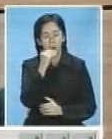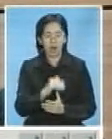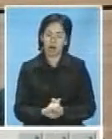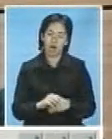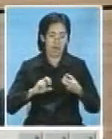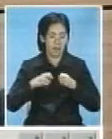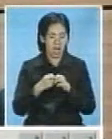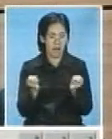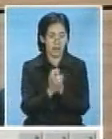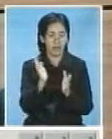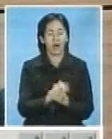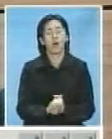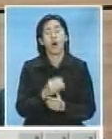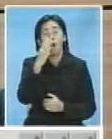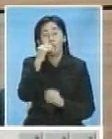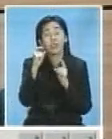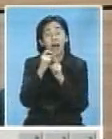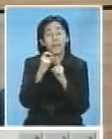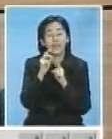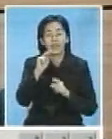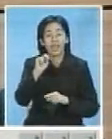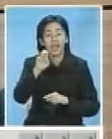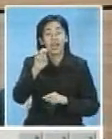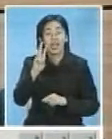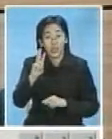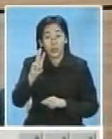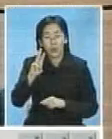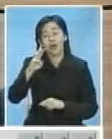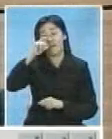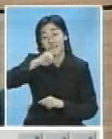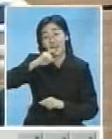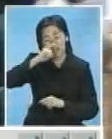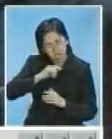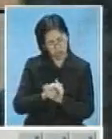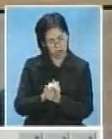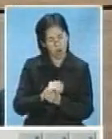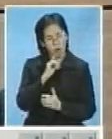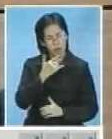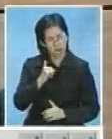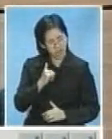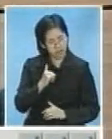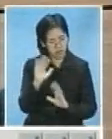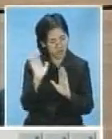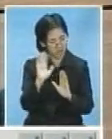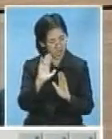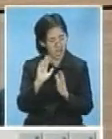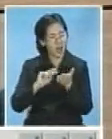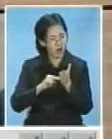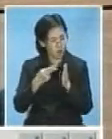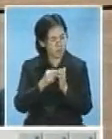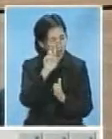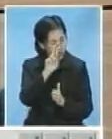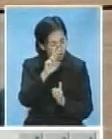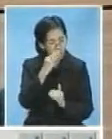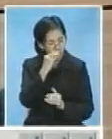นะคะนิวไทยแลนด์เนี่ยที่พูดกันอยู่เนี่ยแล้วบอกว่าพูดเล่นมันมีความหมายที่มีการ